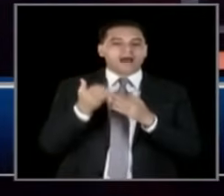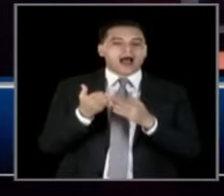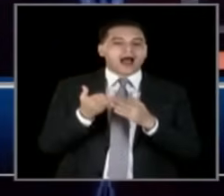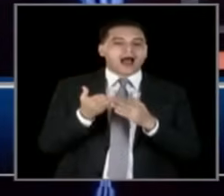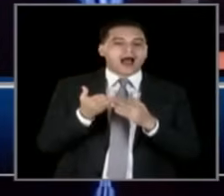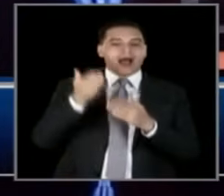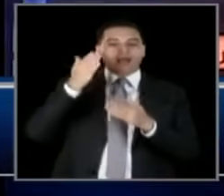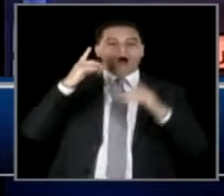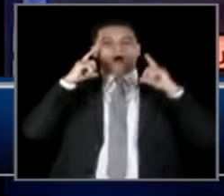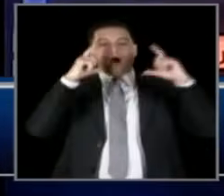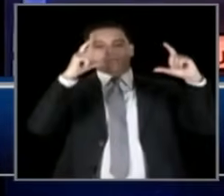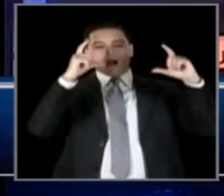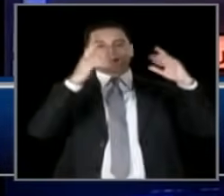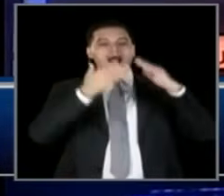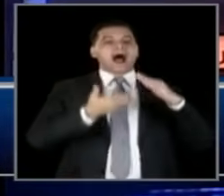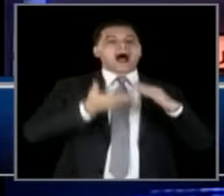الشمسية